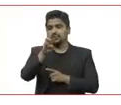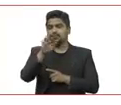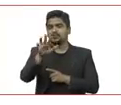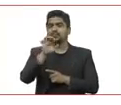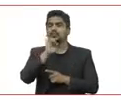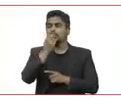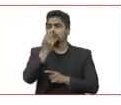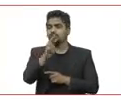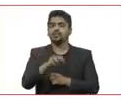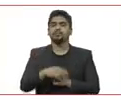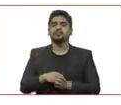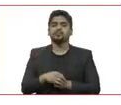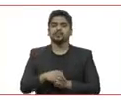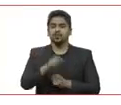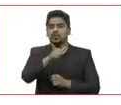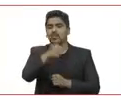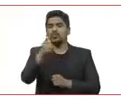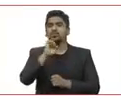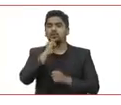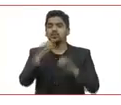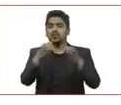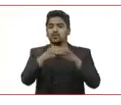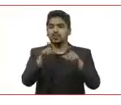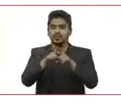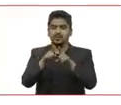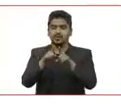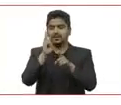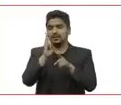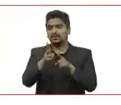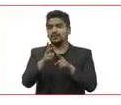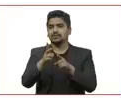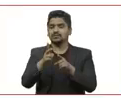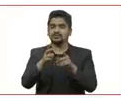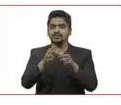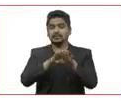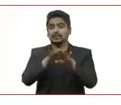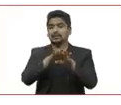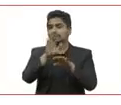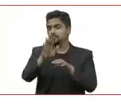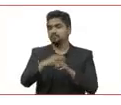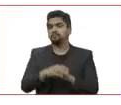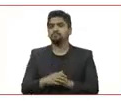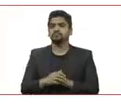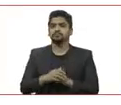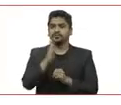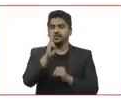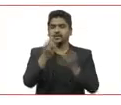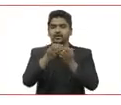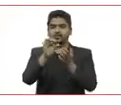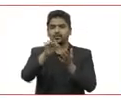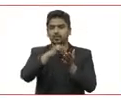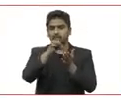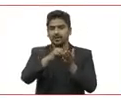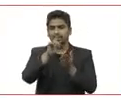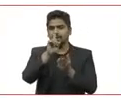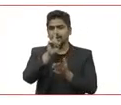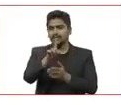थियो र हामी देख्न सक्छौँ अन्य उमेर समूहमा पनि यसको हिस्सा सिग्निफिकेन्ट छ। त्यसरी नै पोखरामा हामीले